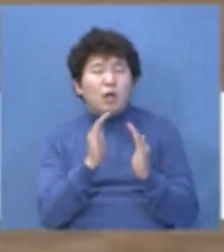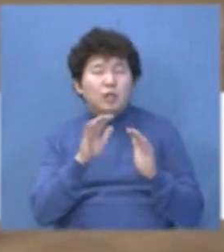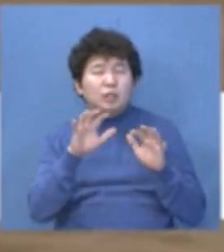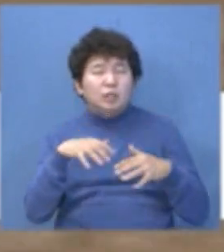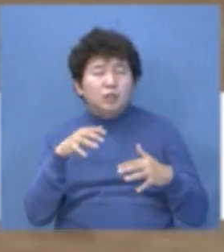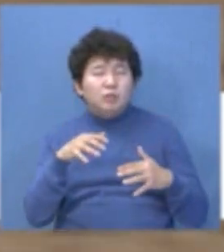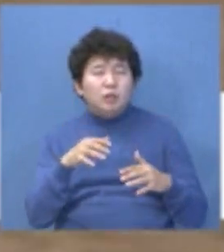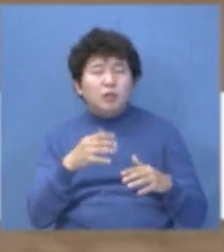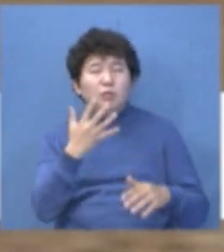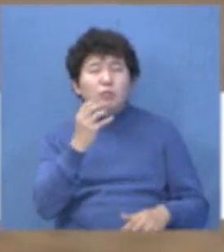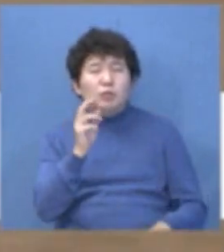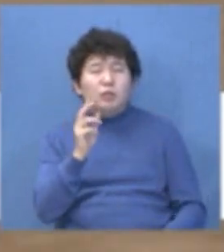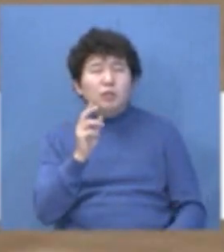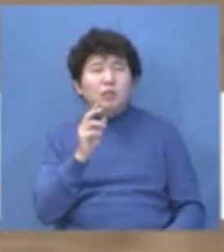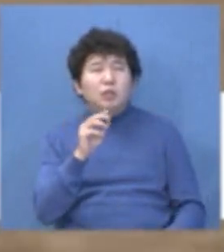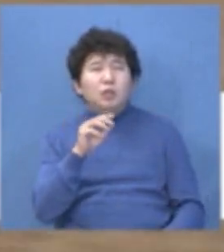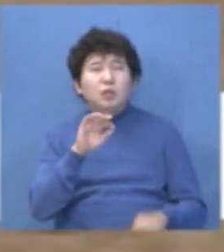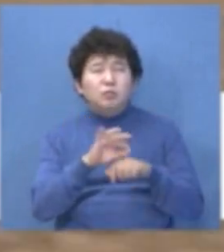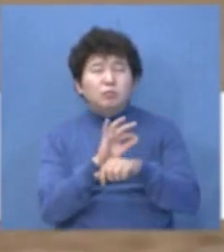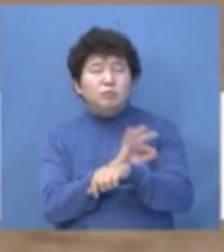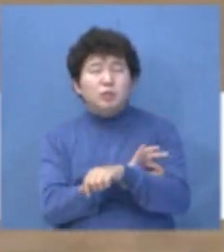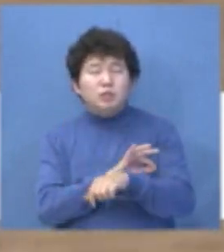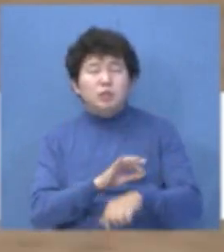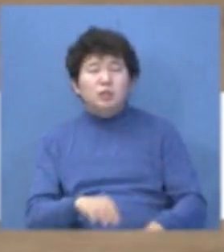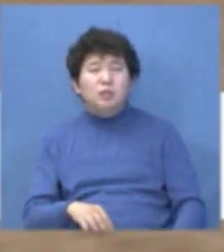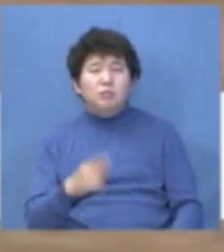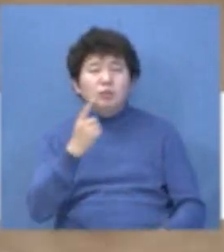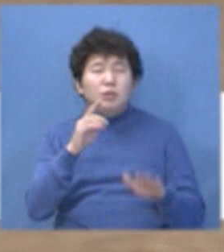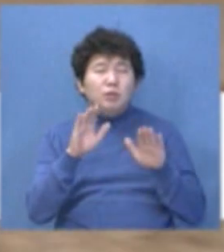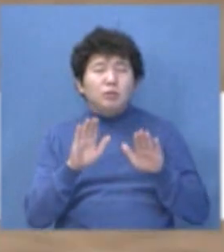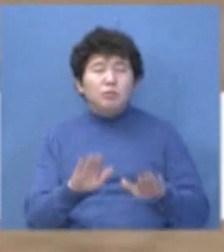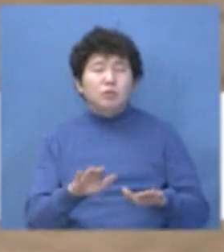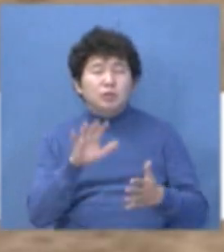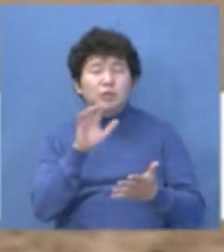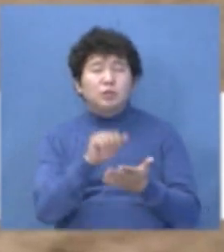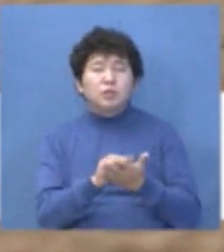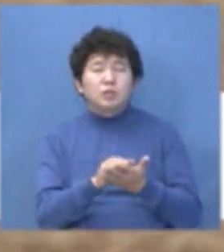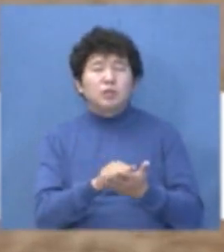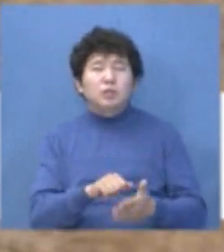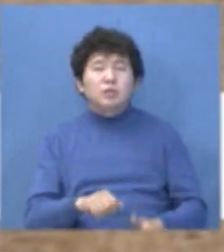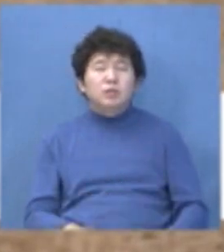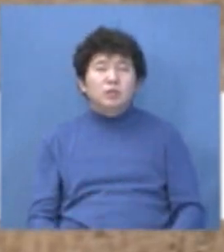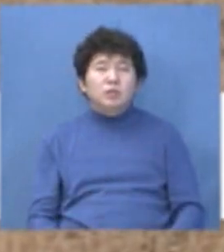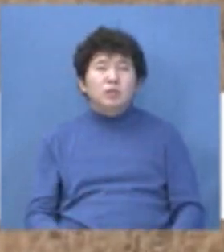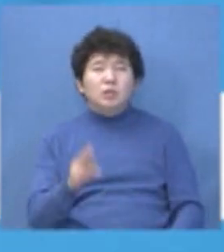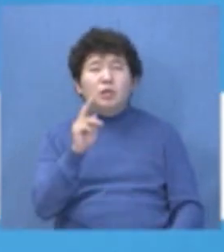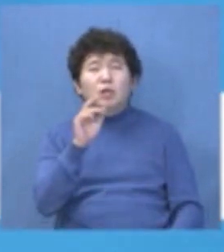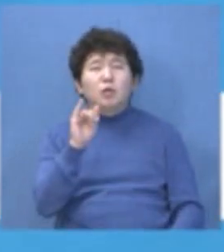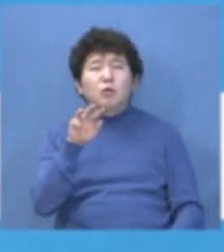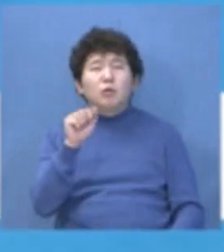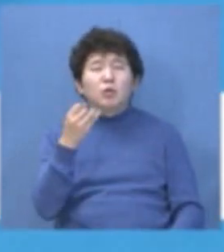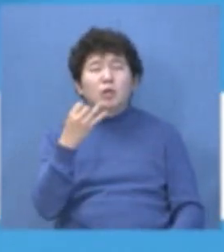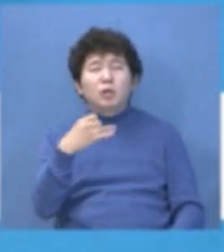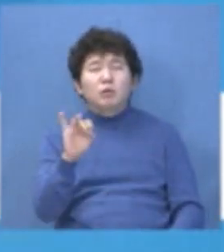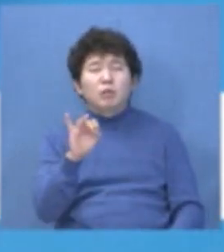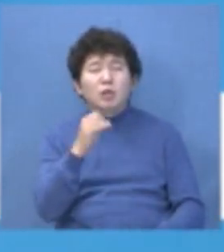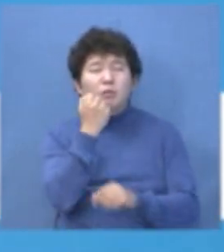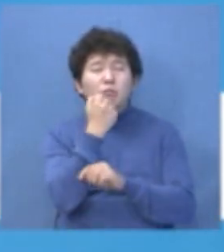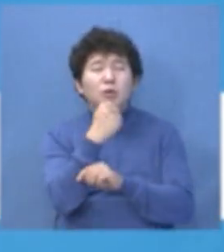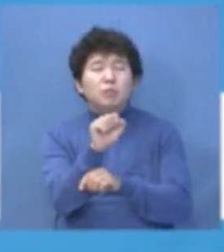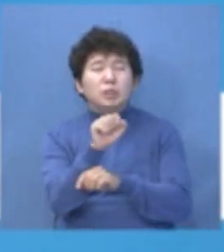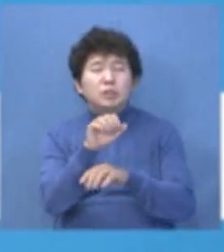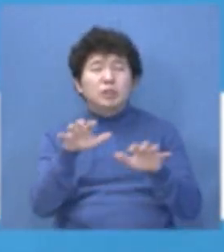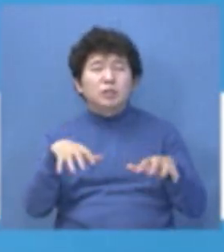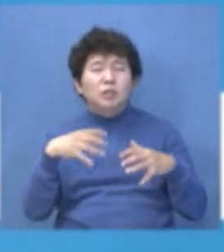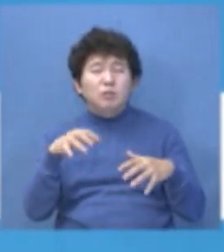среди щенят первым стал кокси-рек. В групповых состязаниях первое место занял пес по кличке Кумай. Победителем собачьих гонок